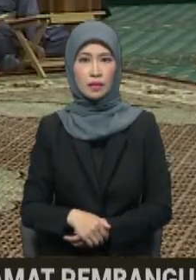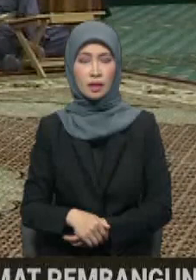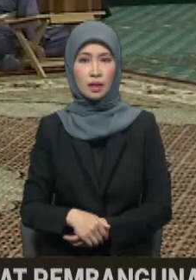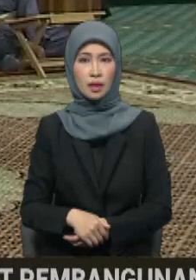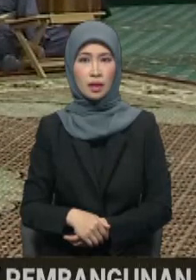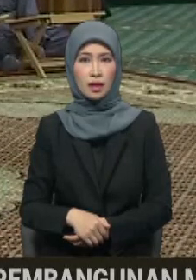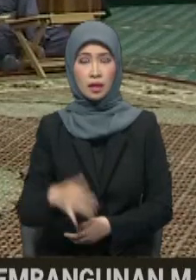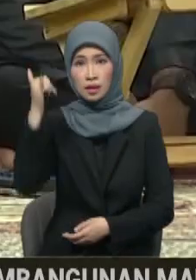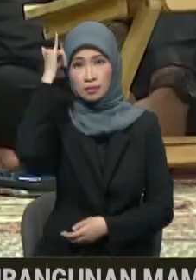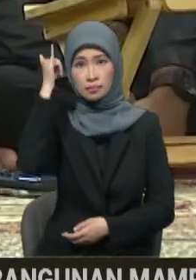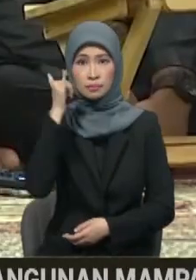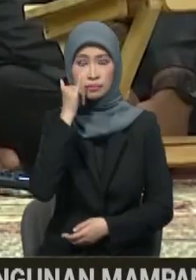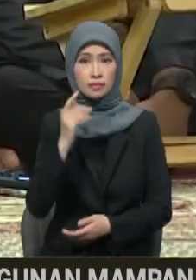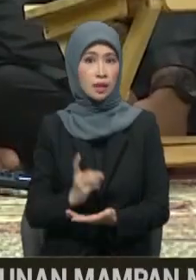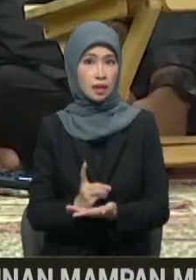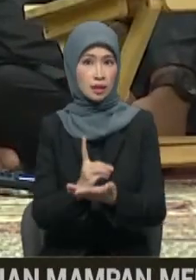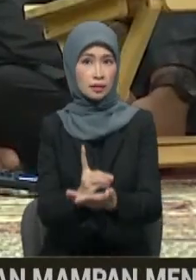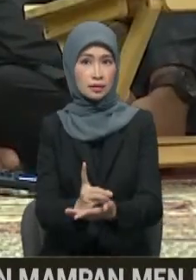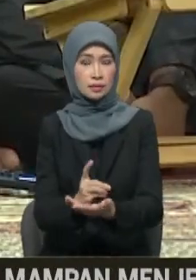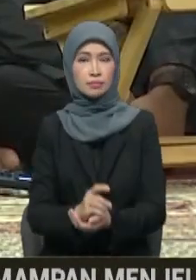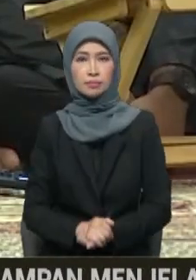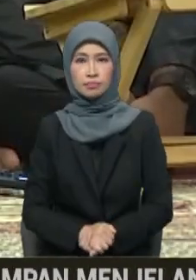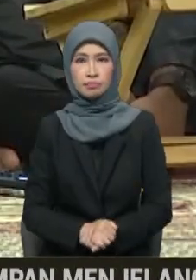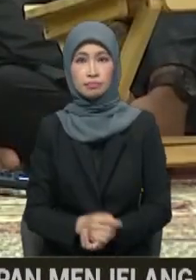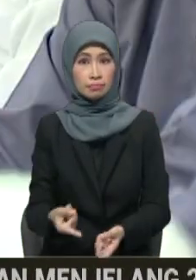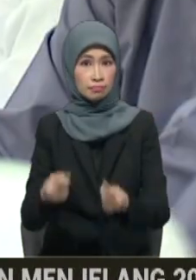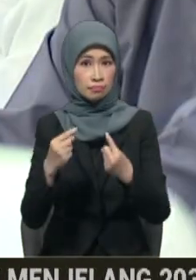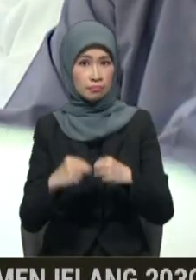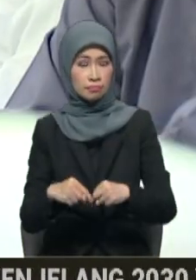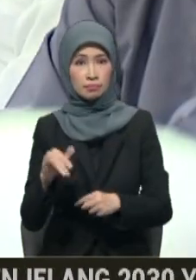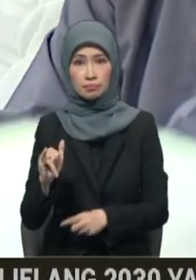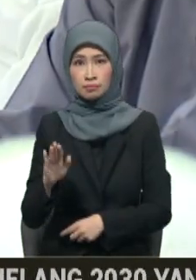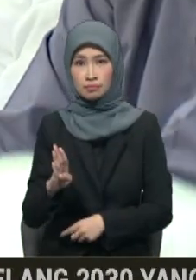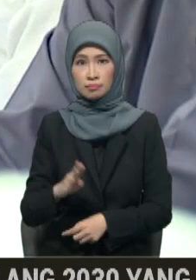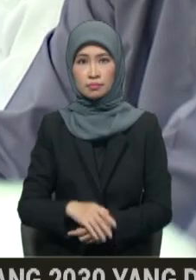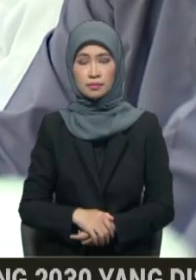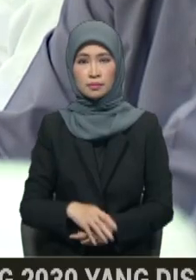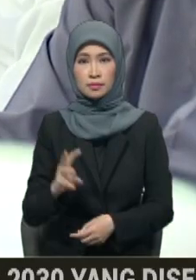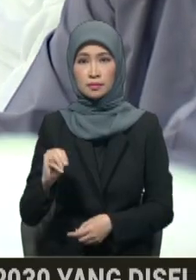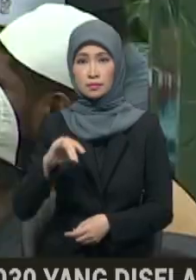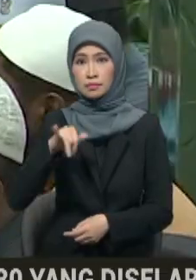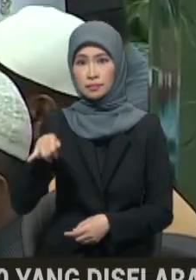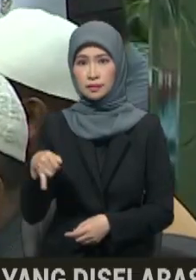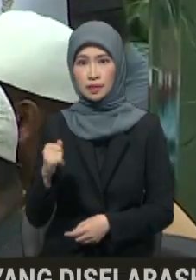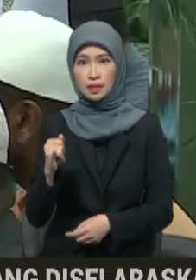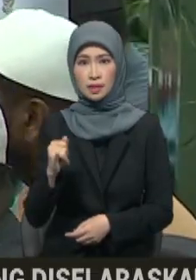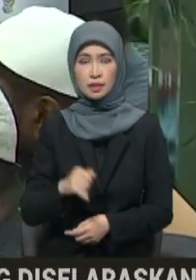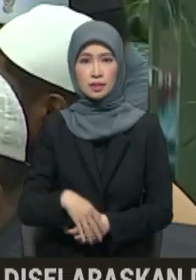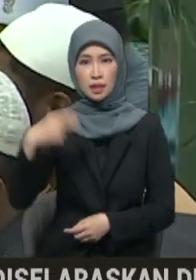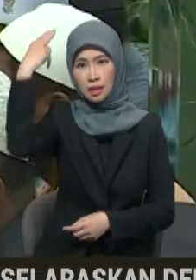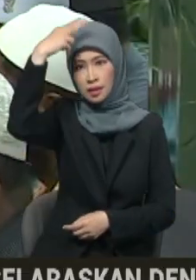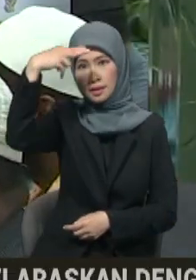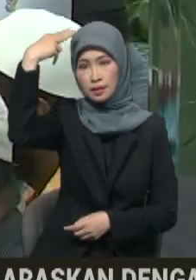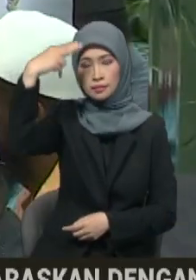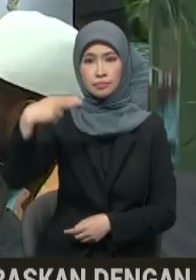bagi Kampung kilanas juga hadir yang berhormat phindat raja Major jeneral bersara Datuk P seri Haji W